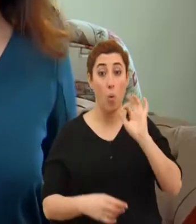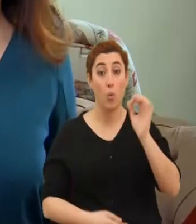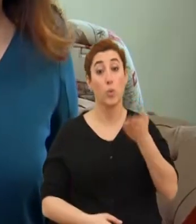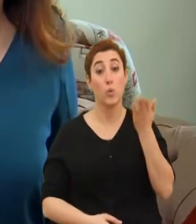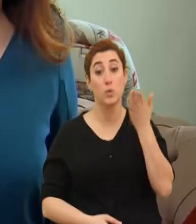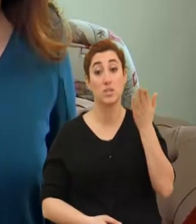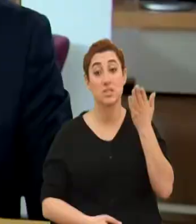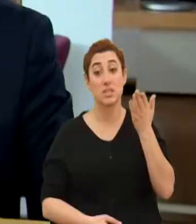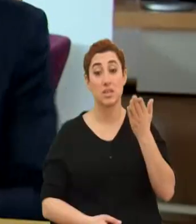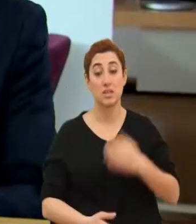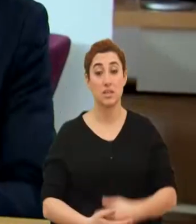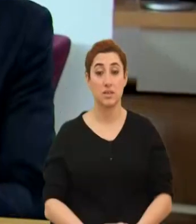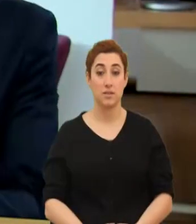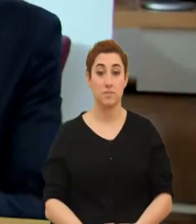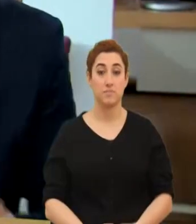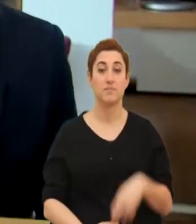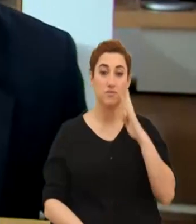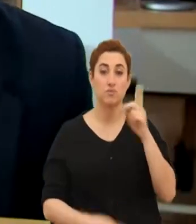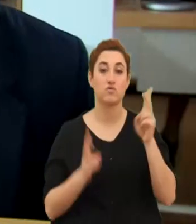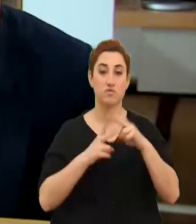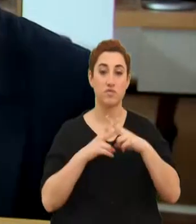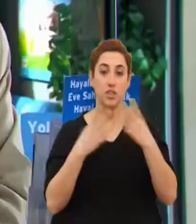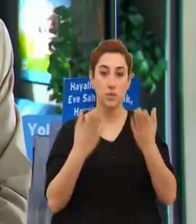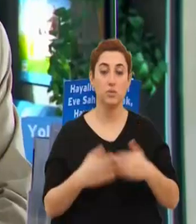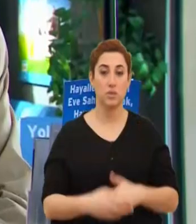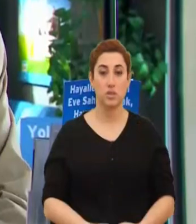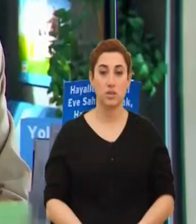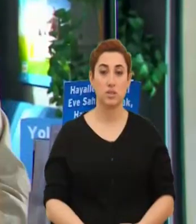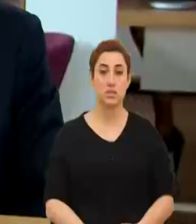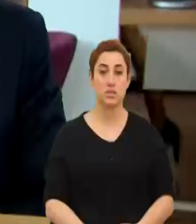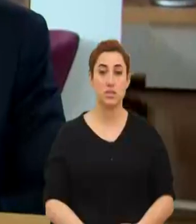Orada, yukarı, çık. Efendi, bu faturanız.